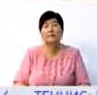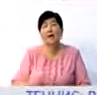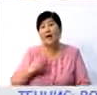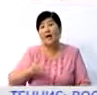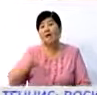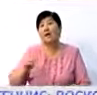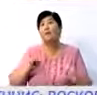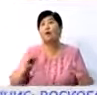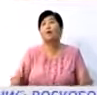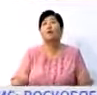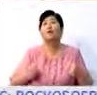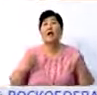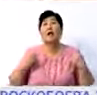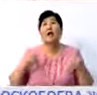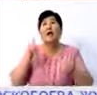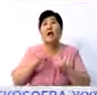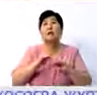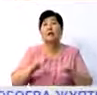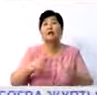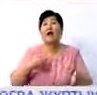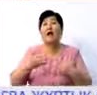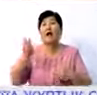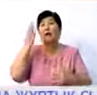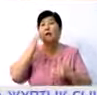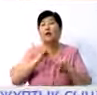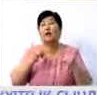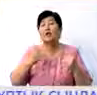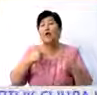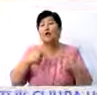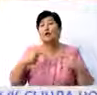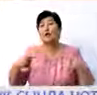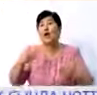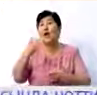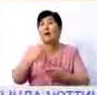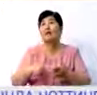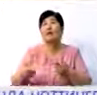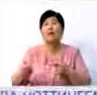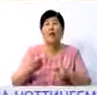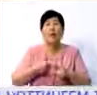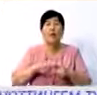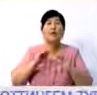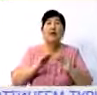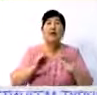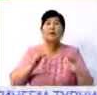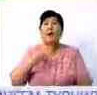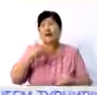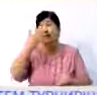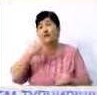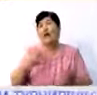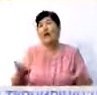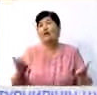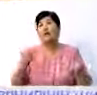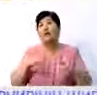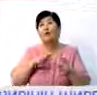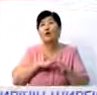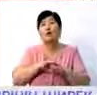Семинарда спорттық жаттығулармен қоса әрбір балғының қарым қабілетін жетілдіруге арналған түрлі бағдарламалар әзірленді. Онда балалардың жаз айларында тынығу үлгісі